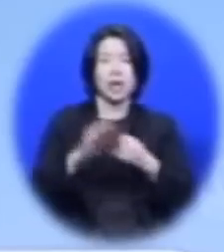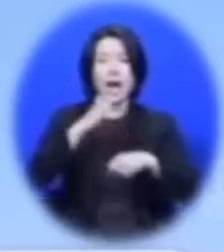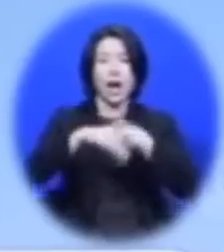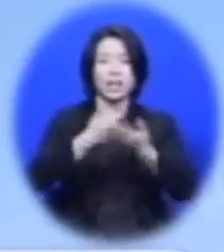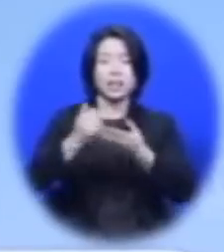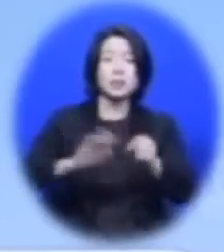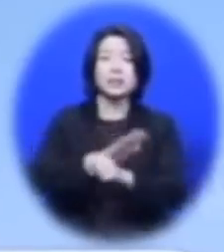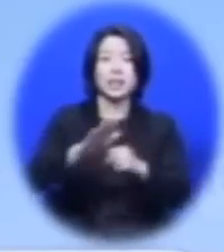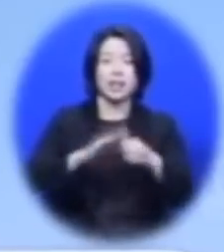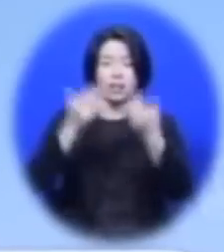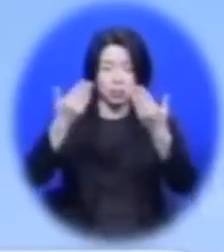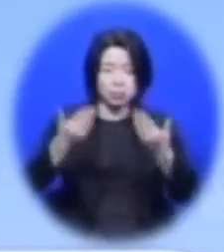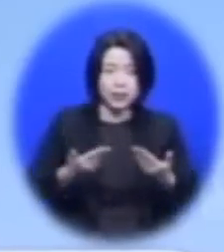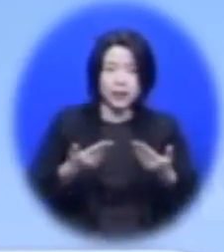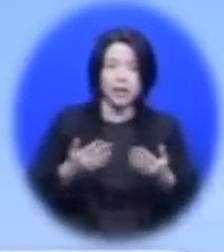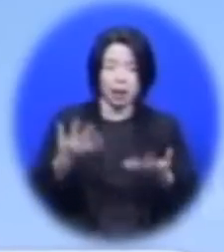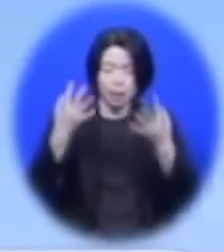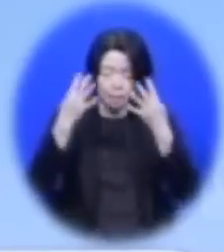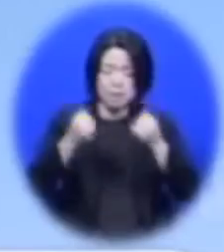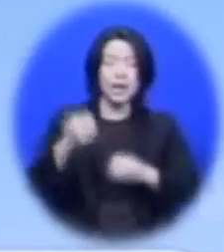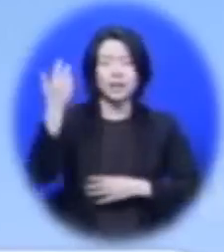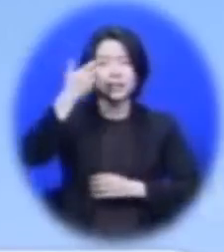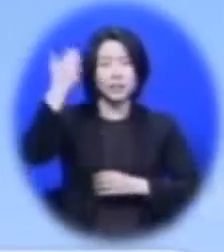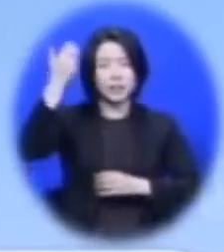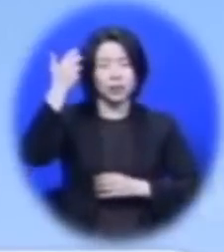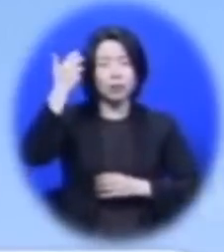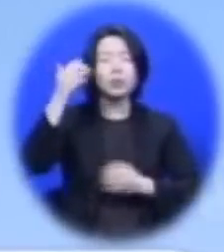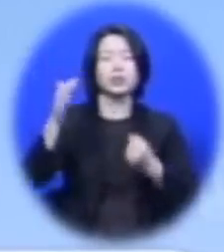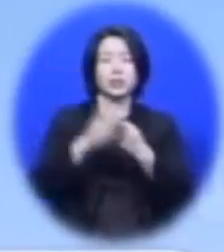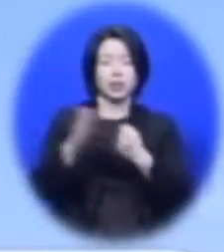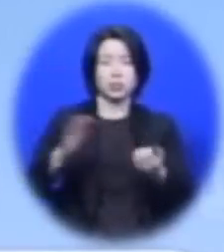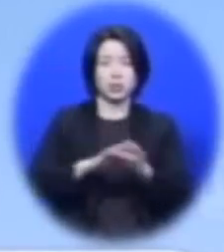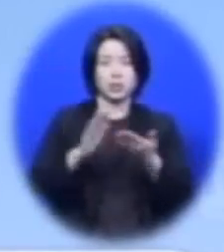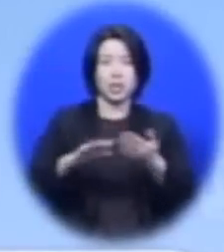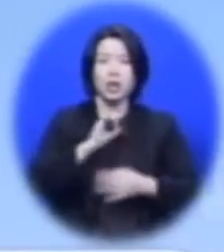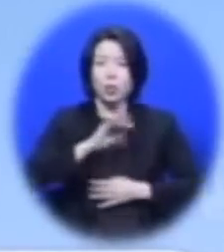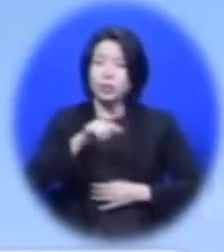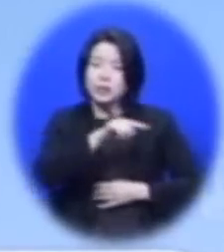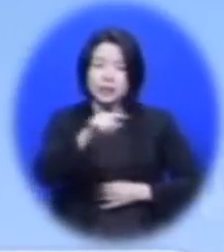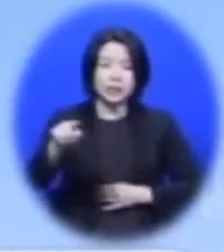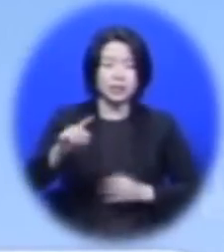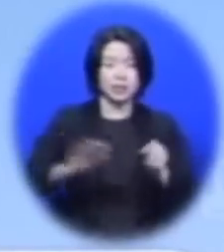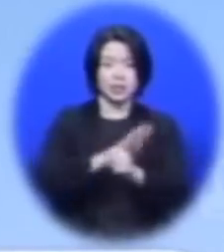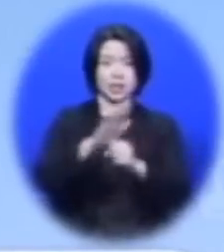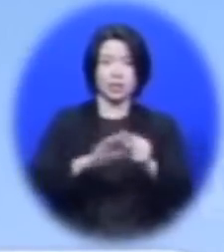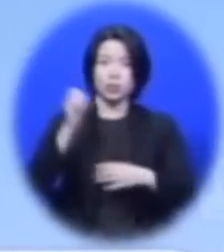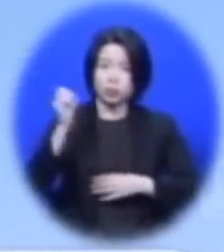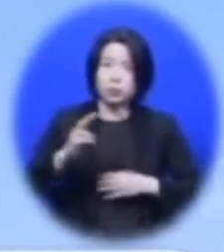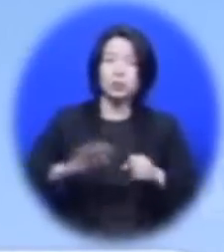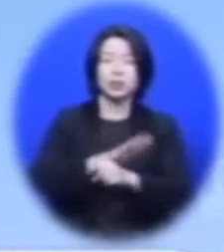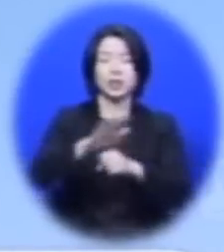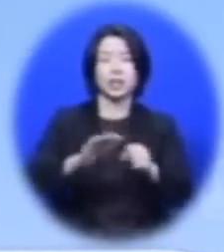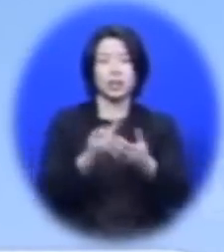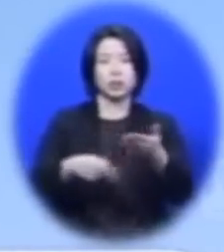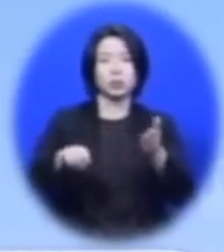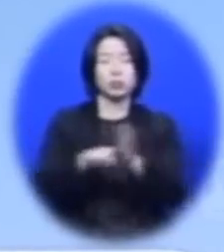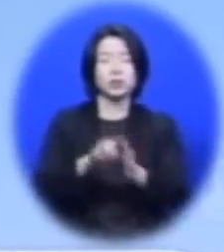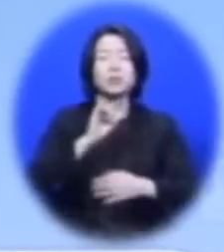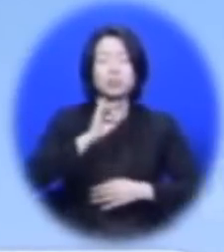하나님의 사랑을 받아야 할 수많은 인도의 영혼들 때문이다. 오직 그들을 사랑하고 또 사랑하기 위해서